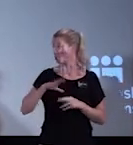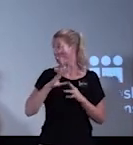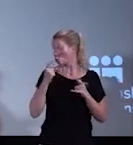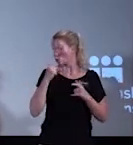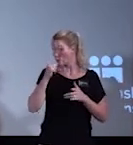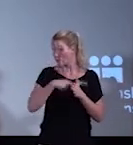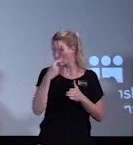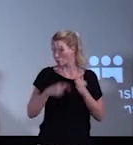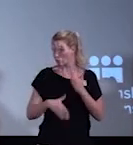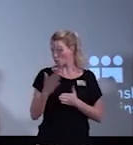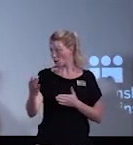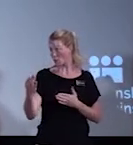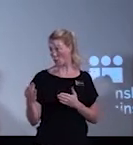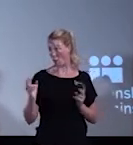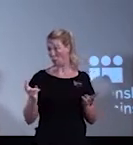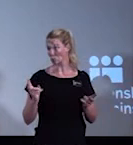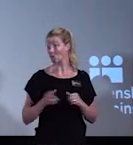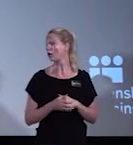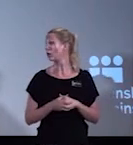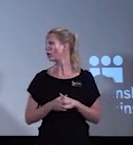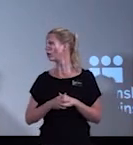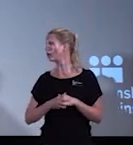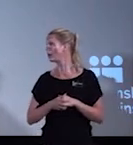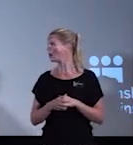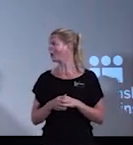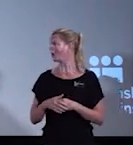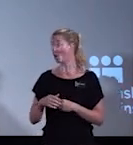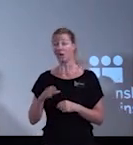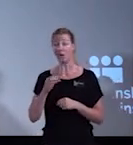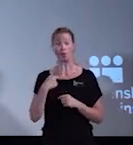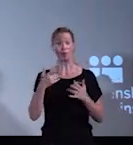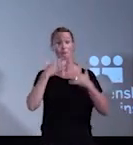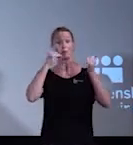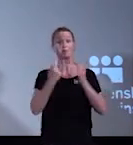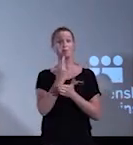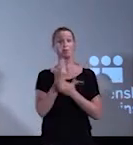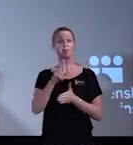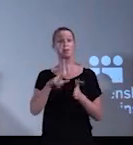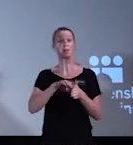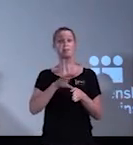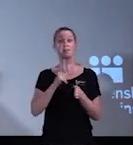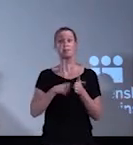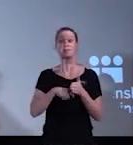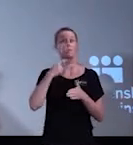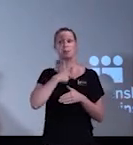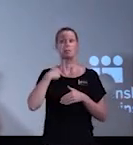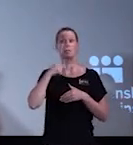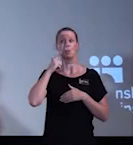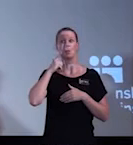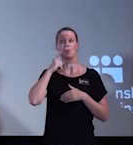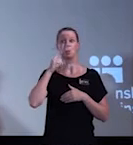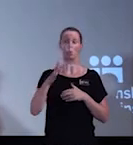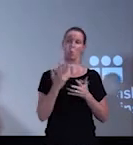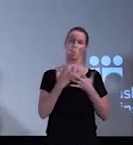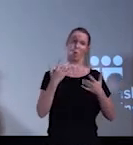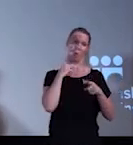Vill du ha ett nytt filmavtal, var frågan för er som inte vill ha det? Jag vill ha de bästa förutsättningarna för svensk film. Vi tror inte, och